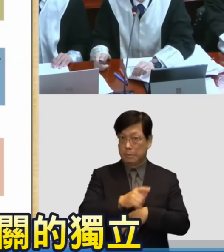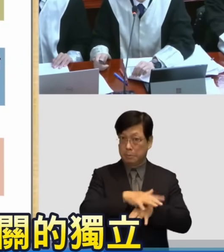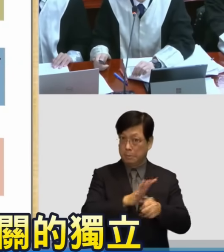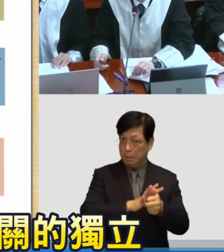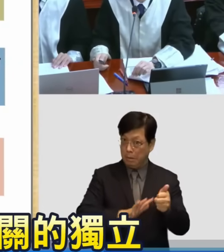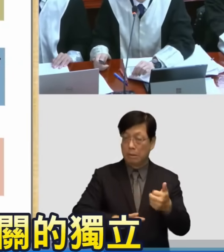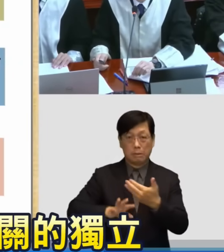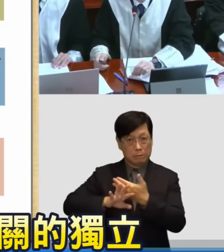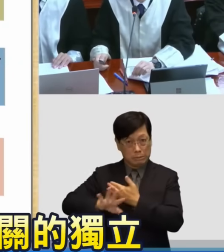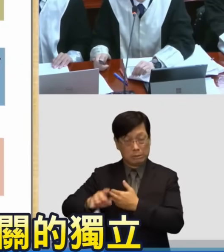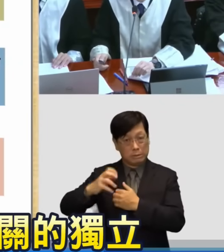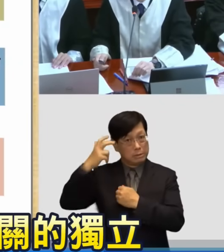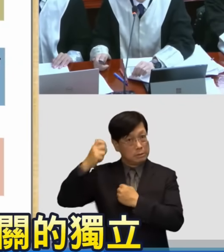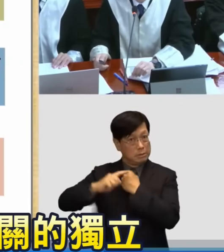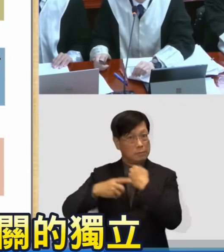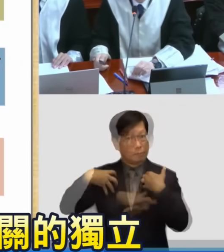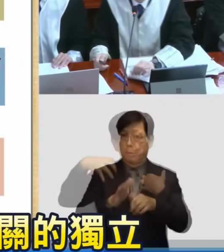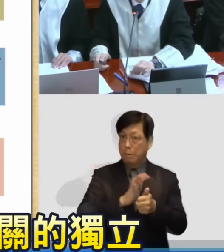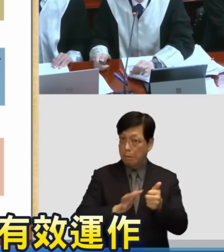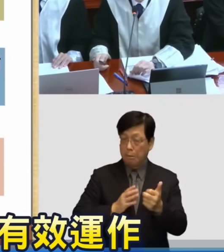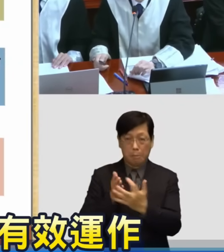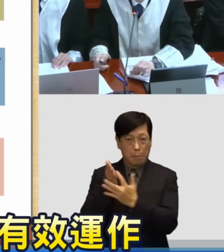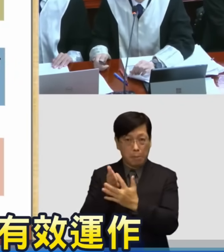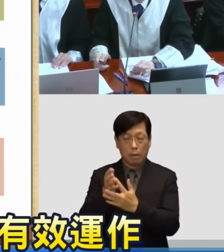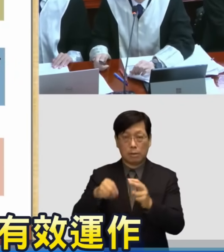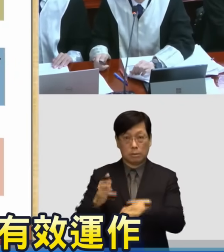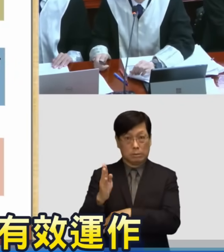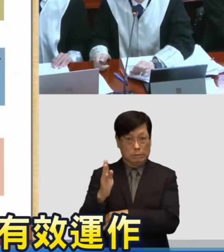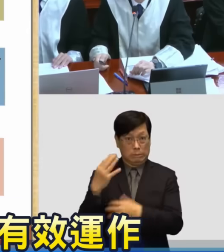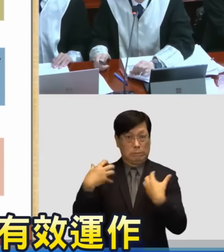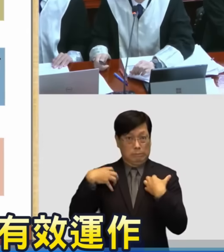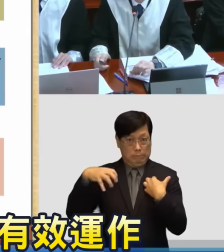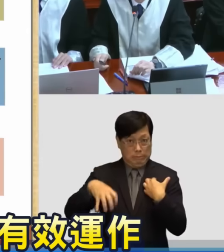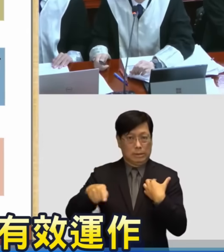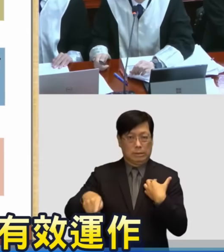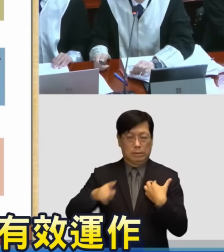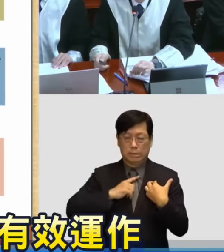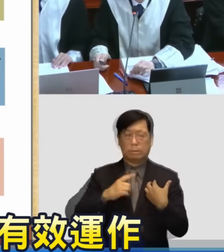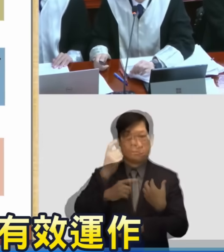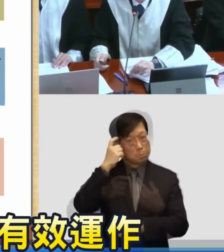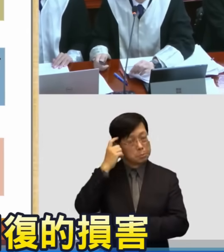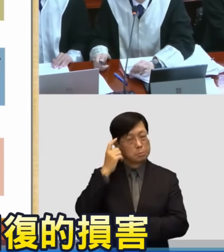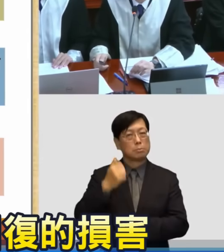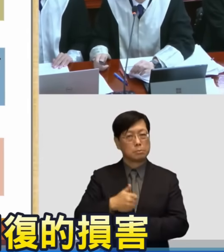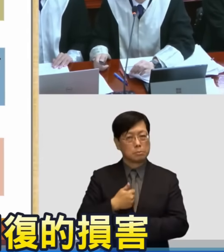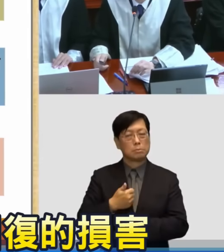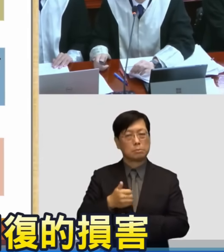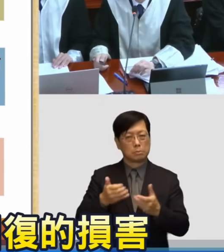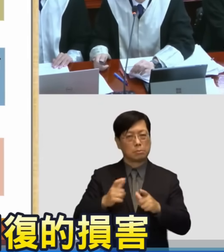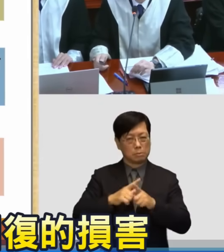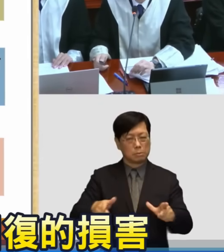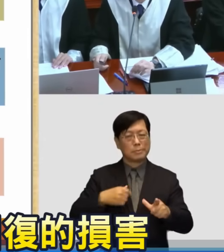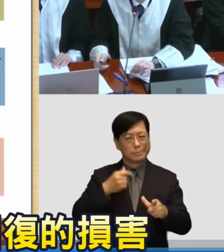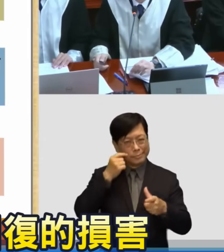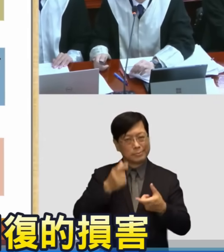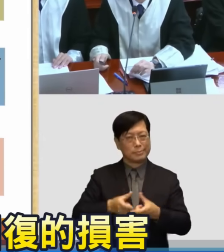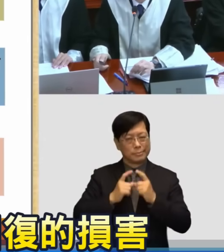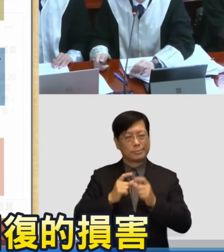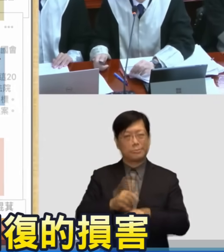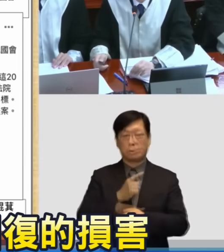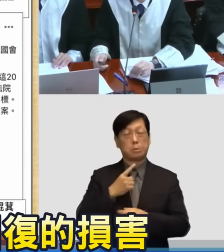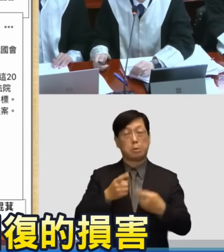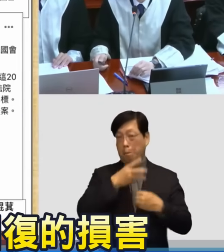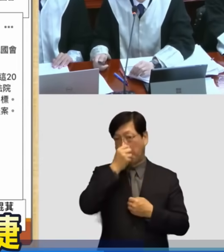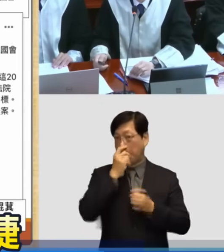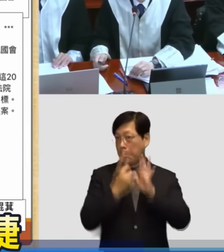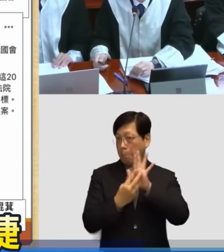响其他宪法机关的一个独立干预，行政部门的一个有效运作，的确是有重大难以回复的一个损害，